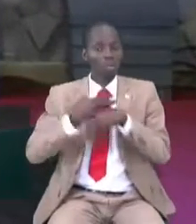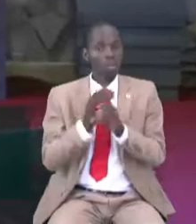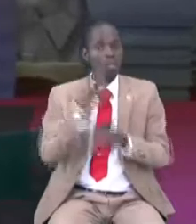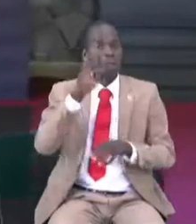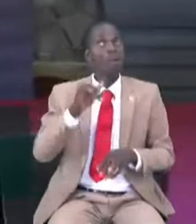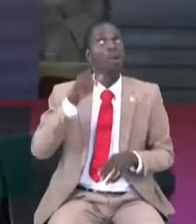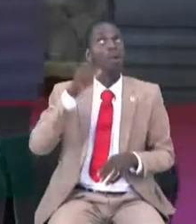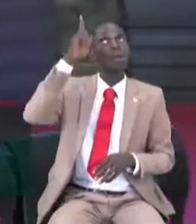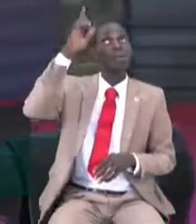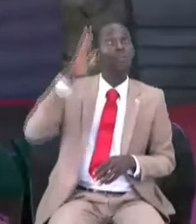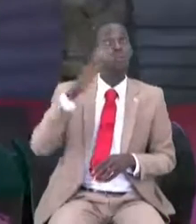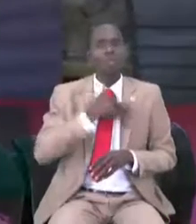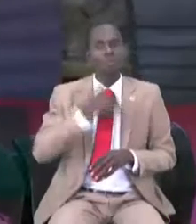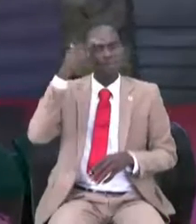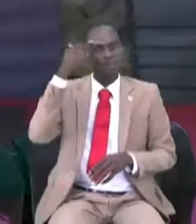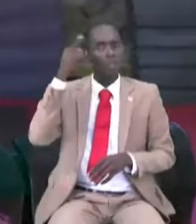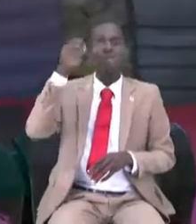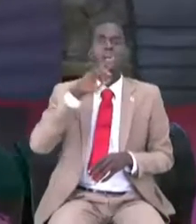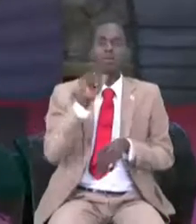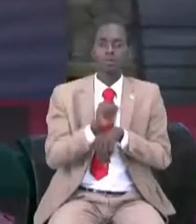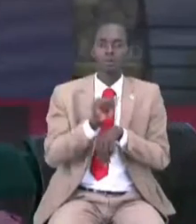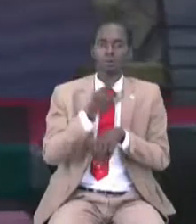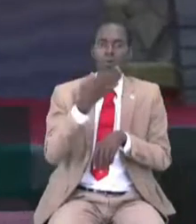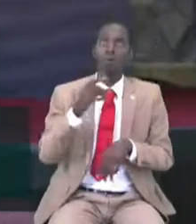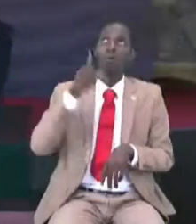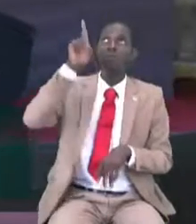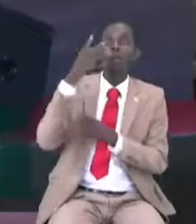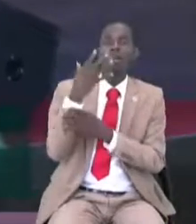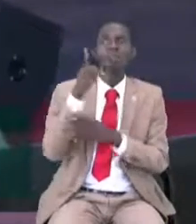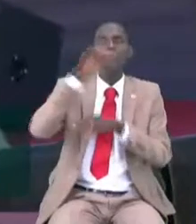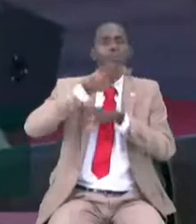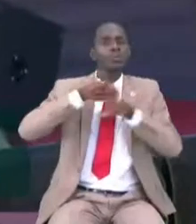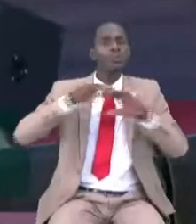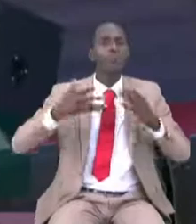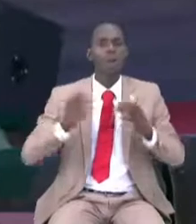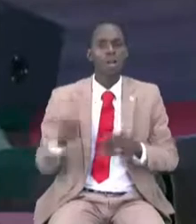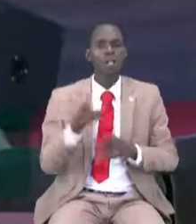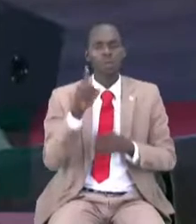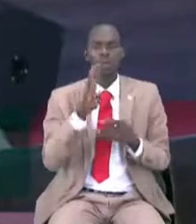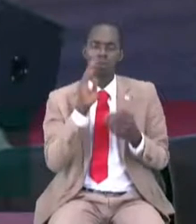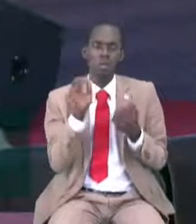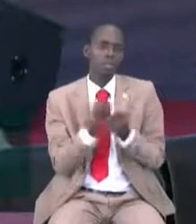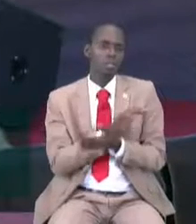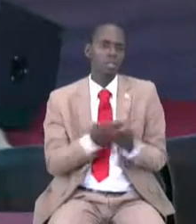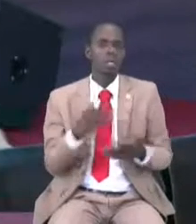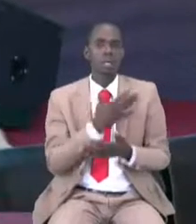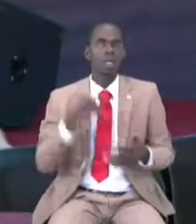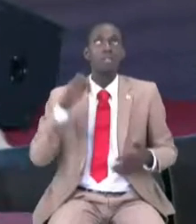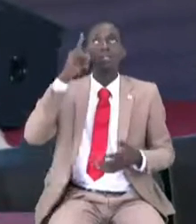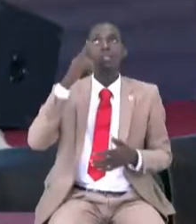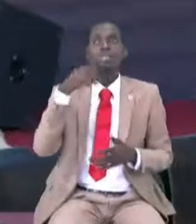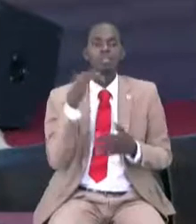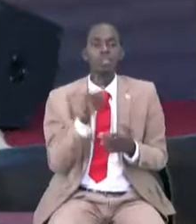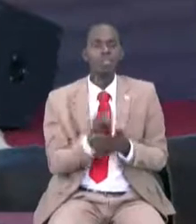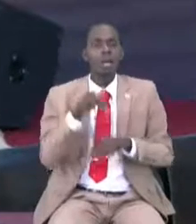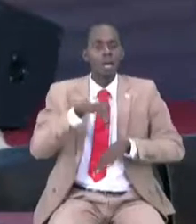veut qu'aucune personne périsse. Et il s'est dit ici que, et soudain je parle sur une